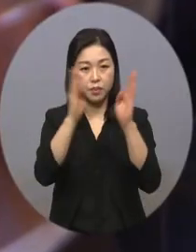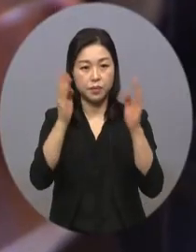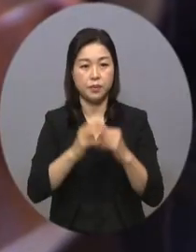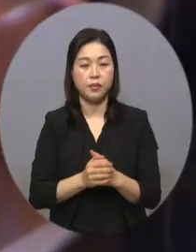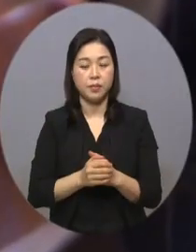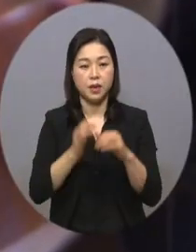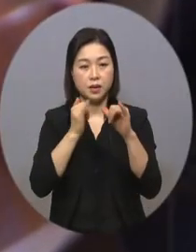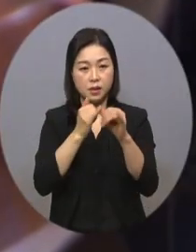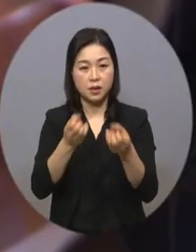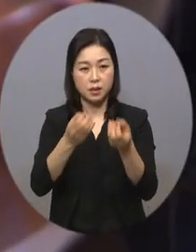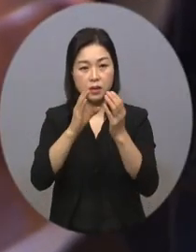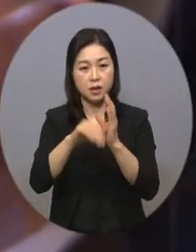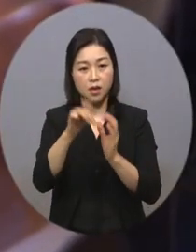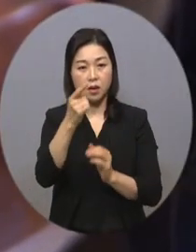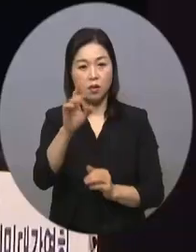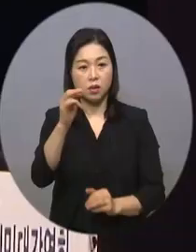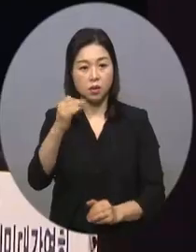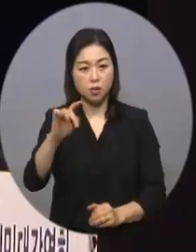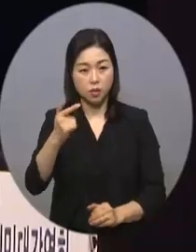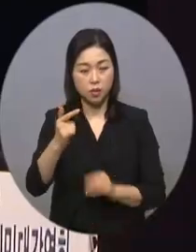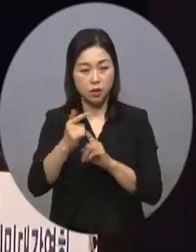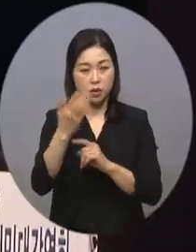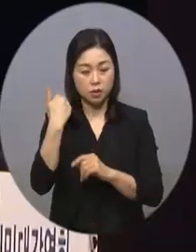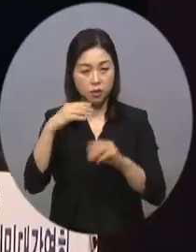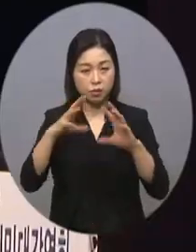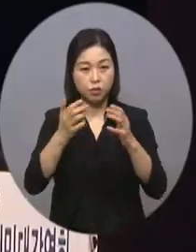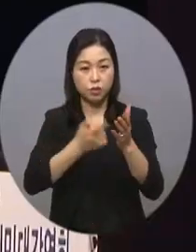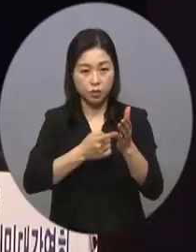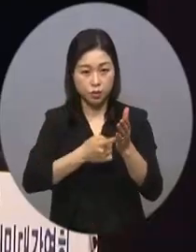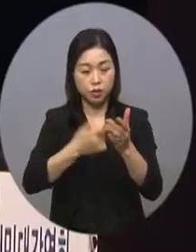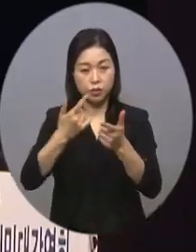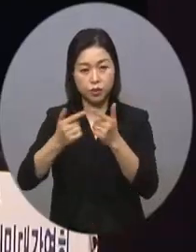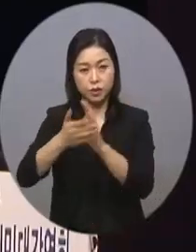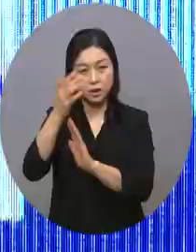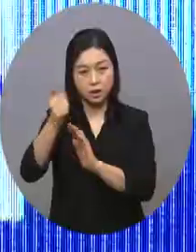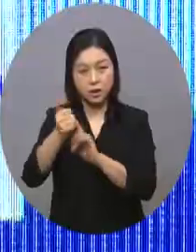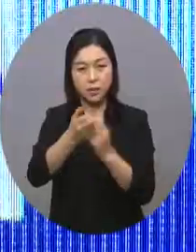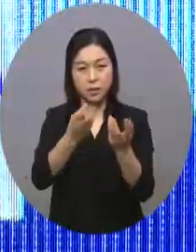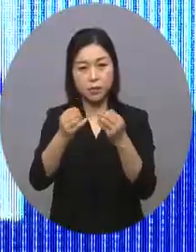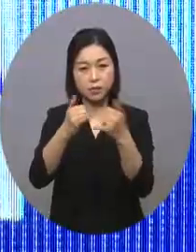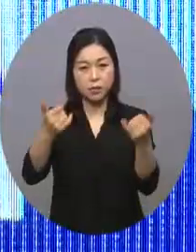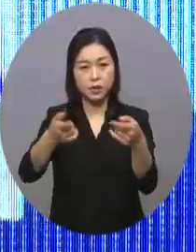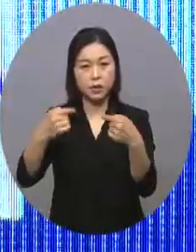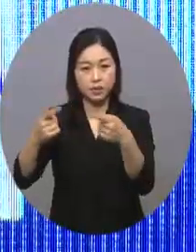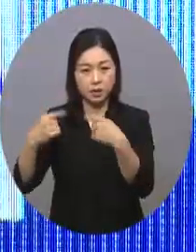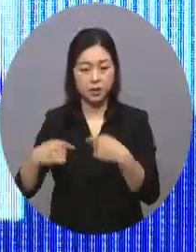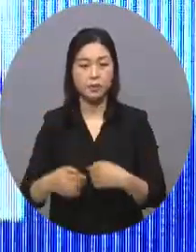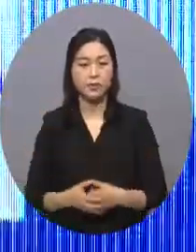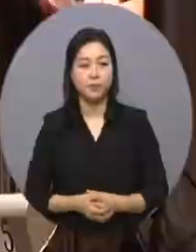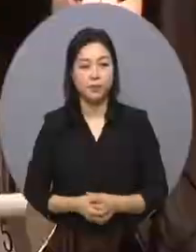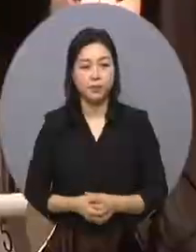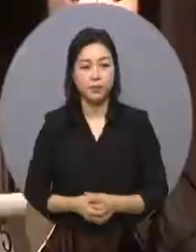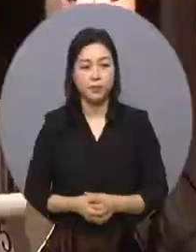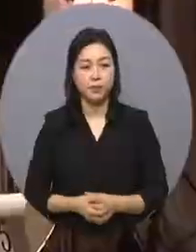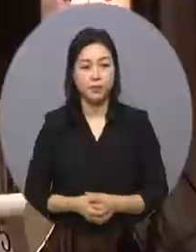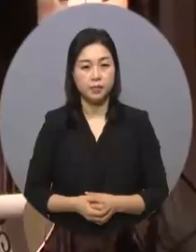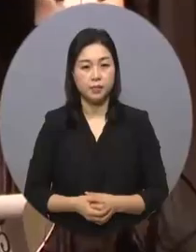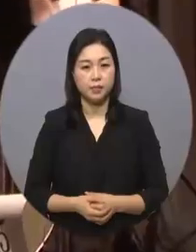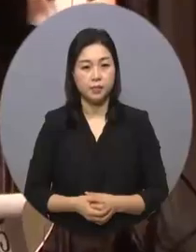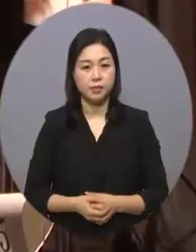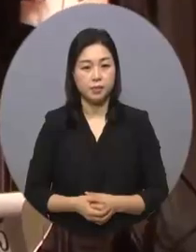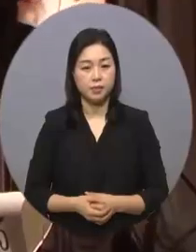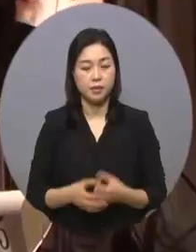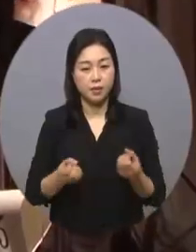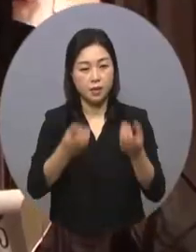황교안 전 국무총리를 비롯한 부산시장 등 많은 인사와 내빈들이 참석하여 행사에 더욱 빛을 냈습니다.